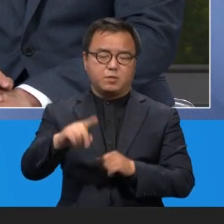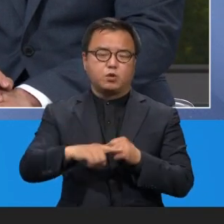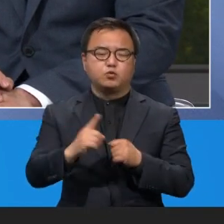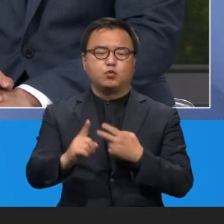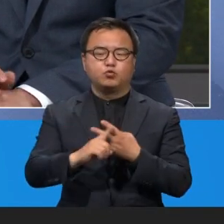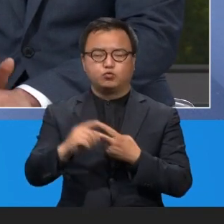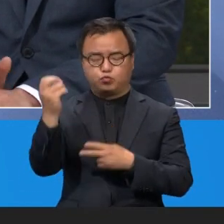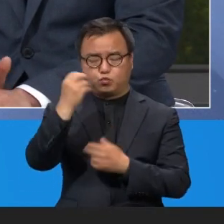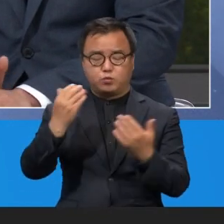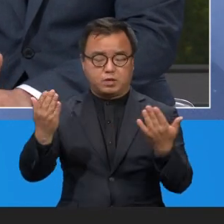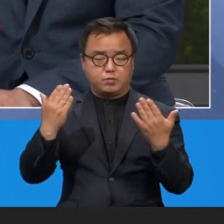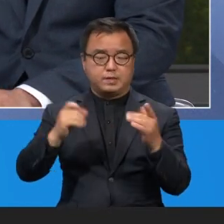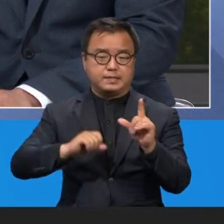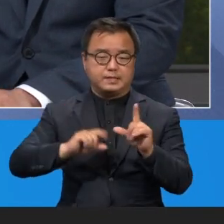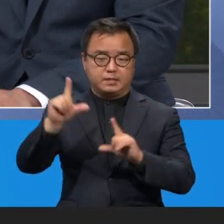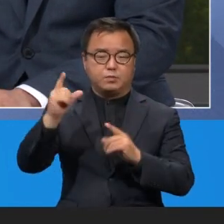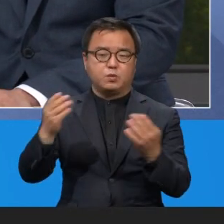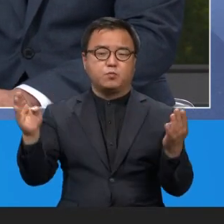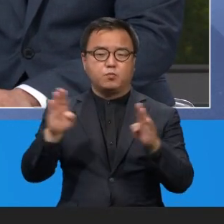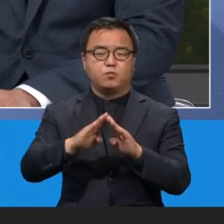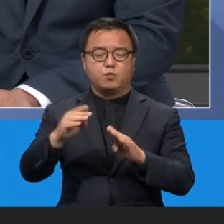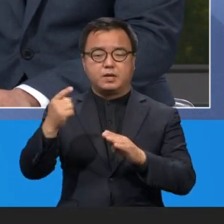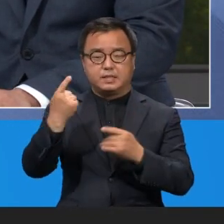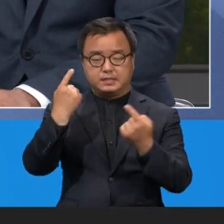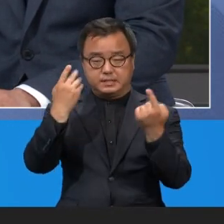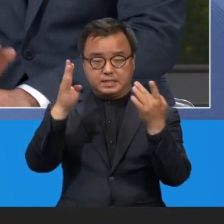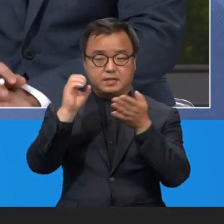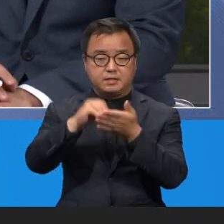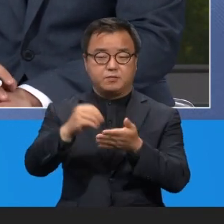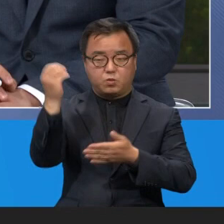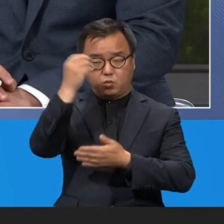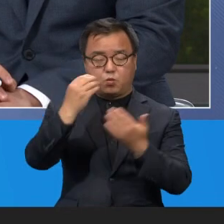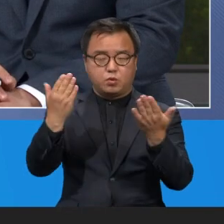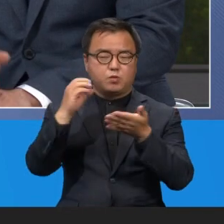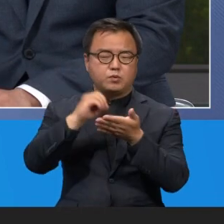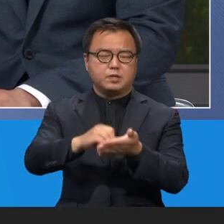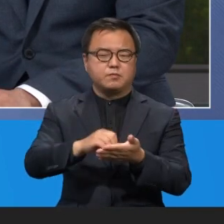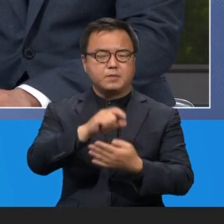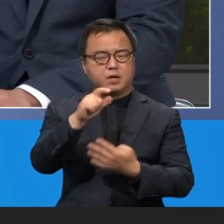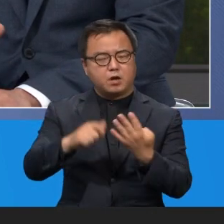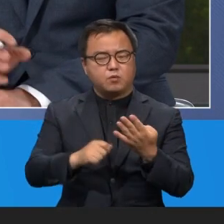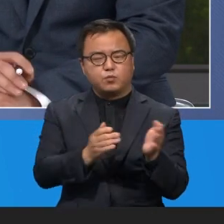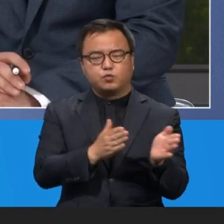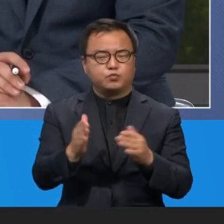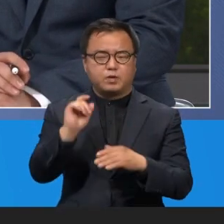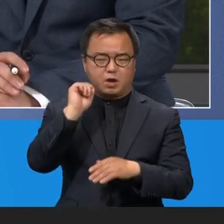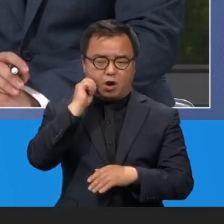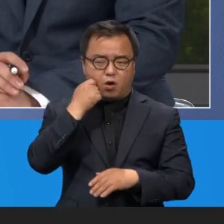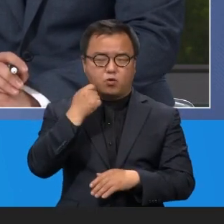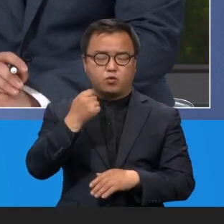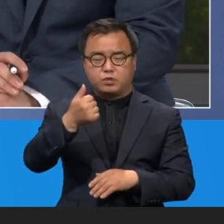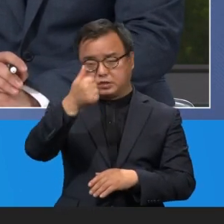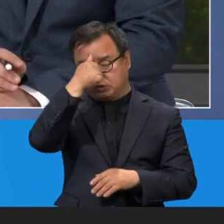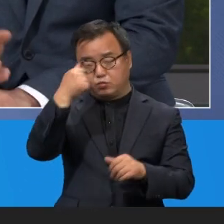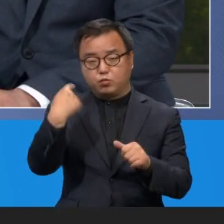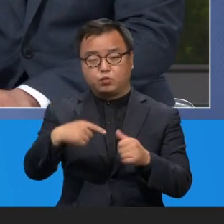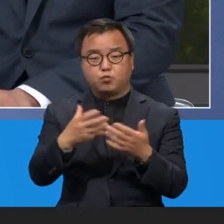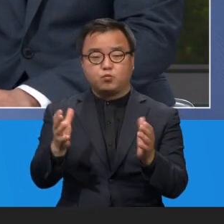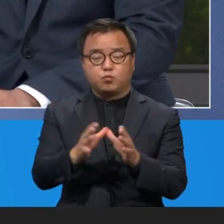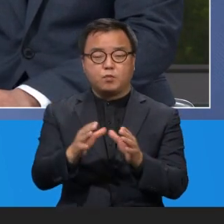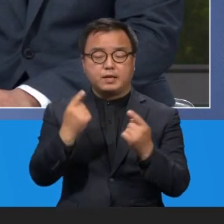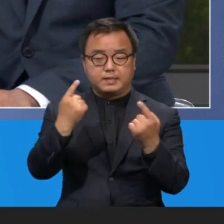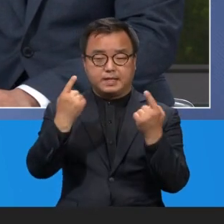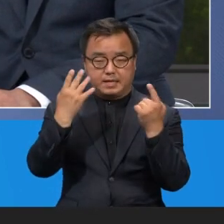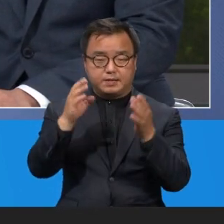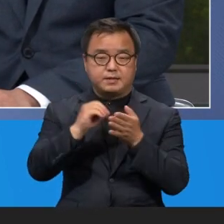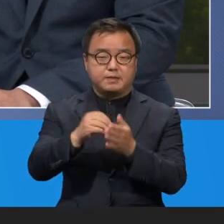문을 닫아서 제대로 된 대의 고입 일정을 짜기 가 어렵잖아요 예 그래서 인도 교육계에서 는 대학 입학 시험은 대면이